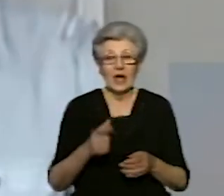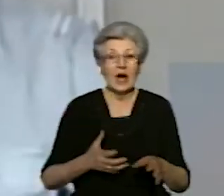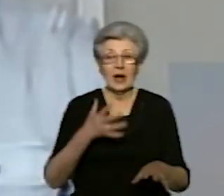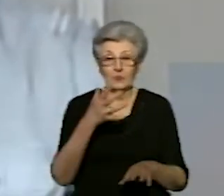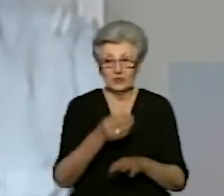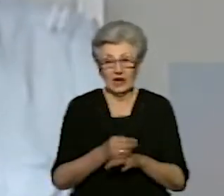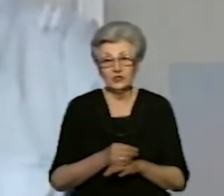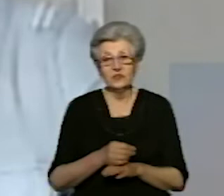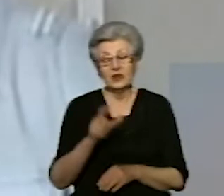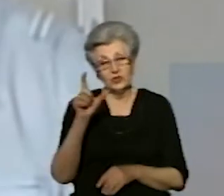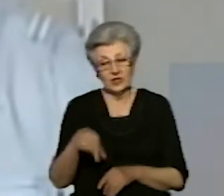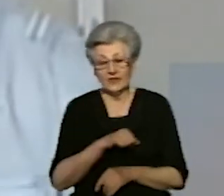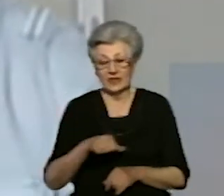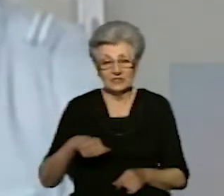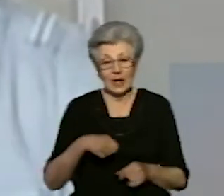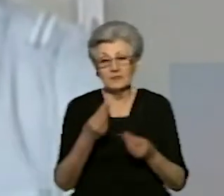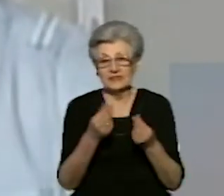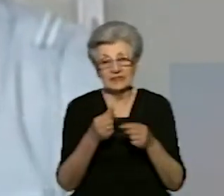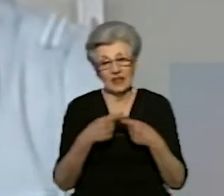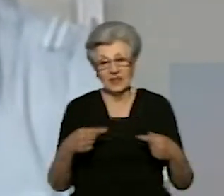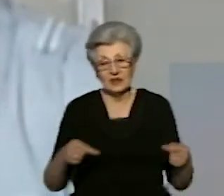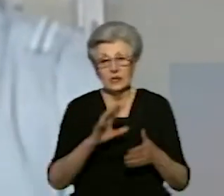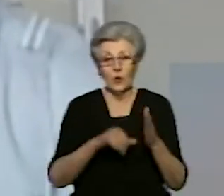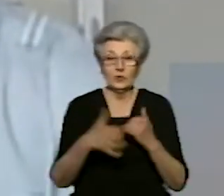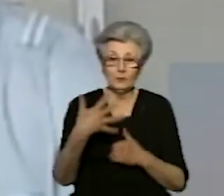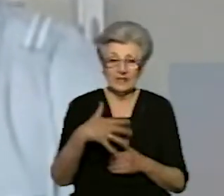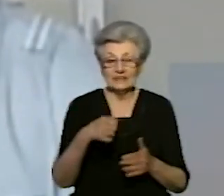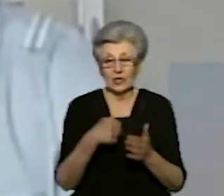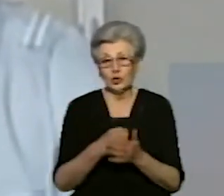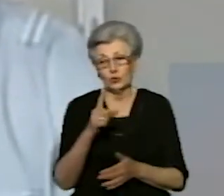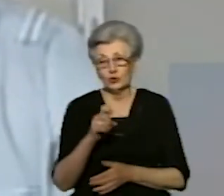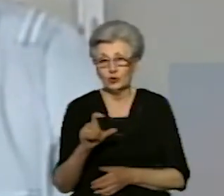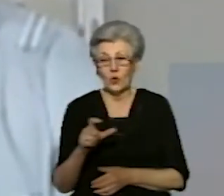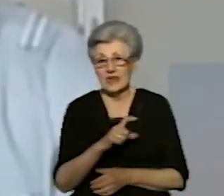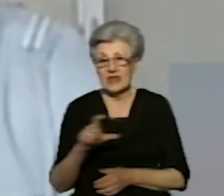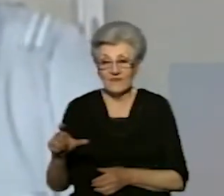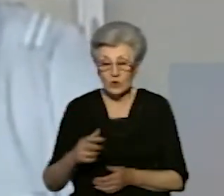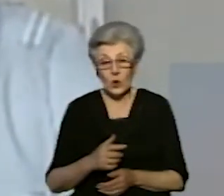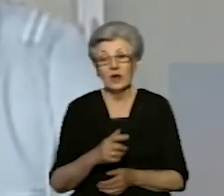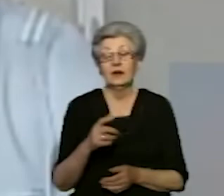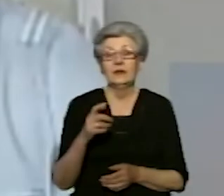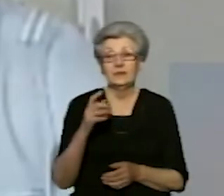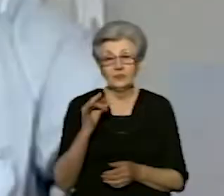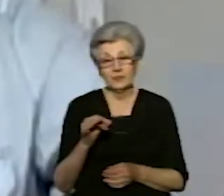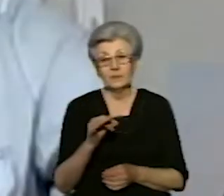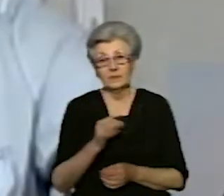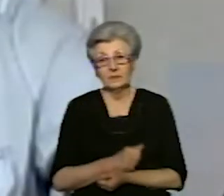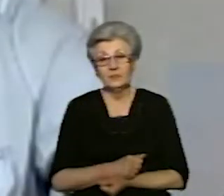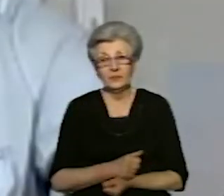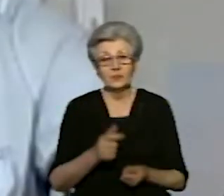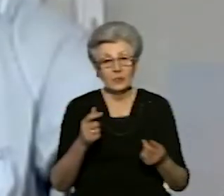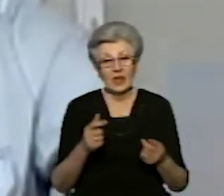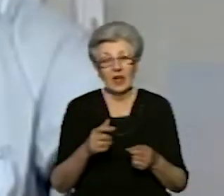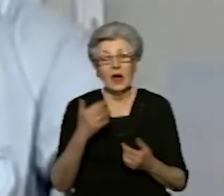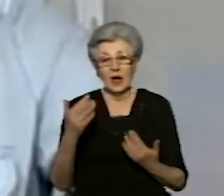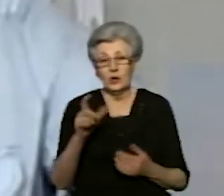Ціна дуже різна, з різних істочників я слышав різну ціну, але в середньому від 50 до 100 євро. Вони